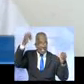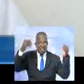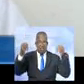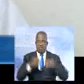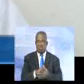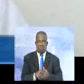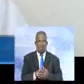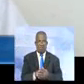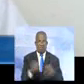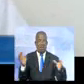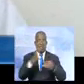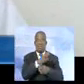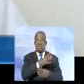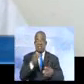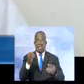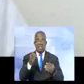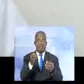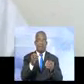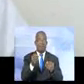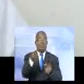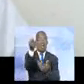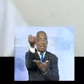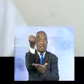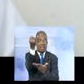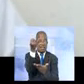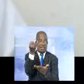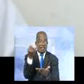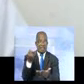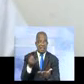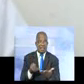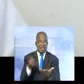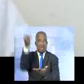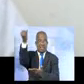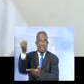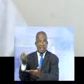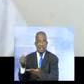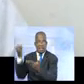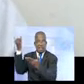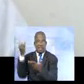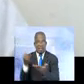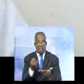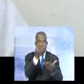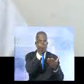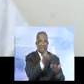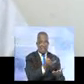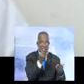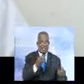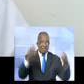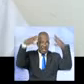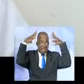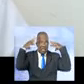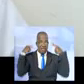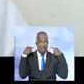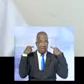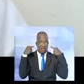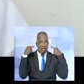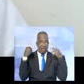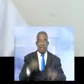plusieurs neurones, ce sont les cellules nerveuses, qui déchargent en même temps. Et cette décharge va se manifester par des signes